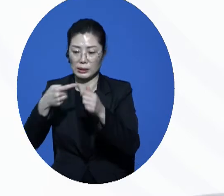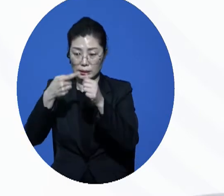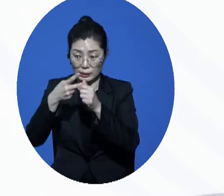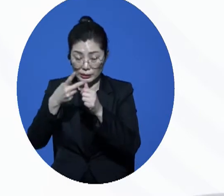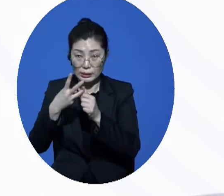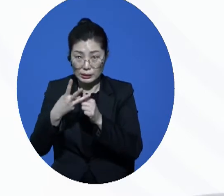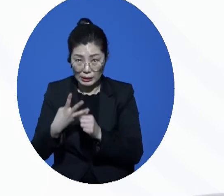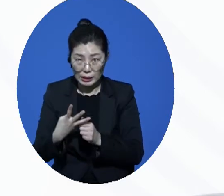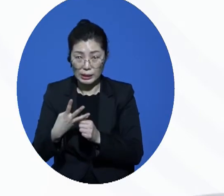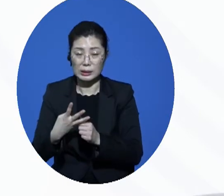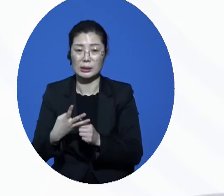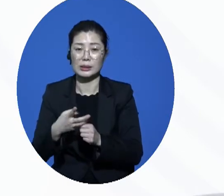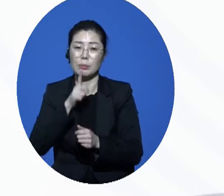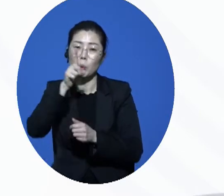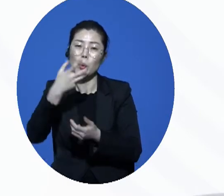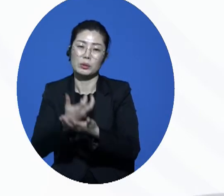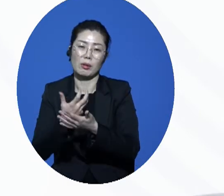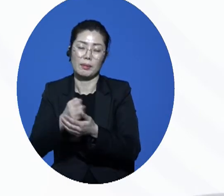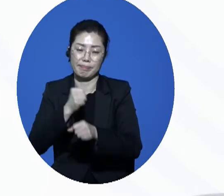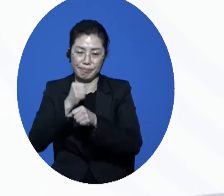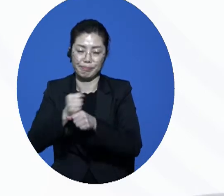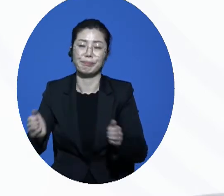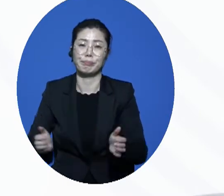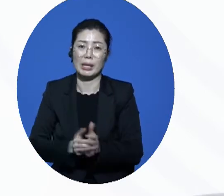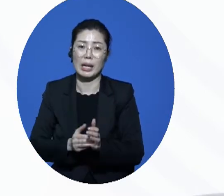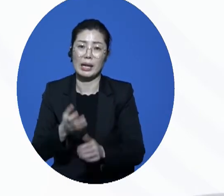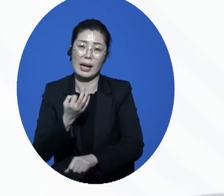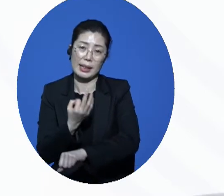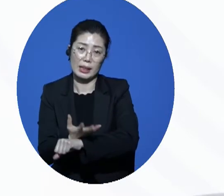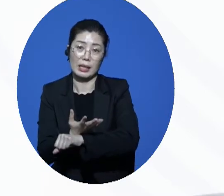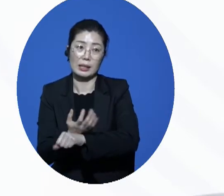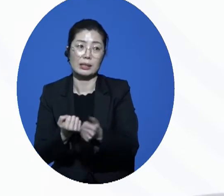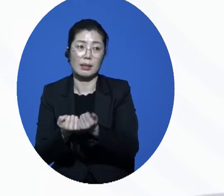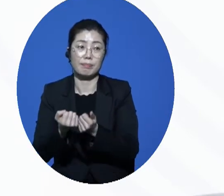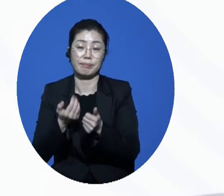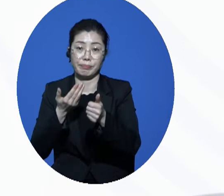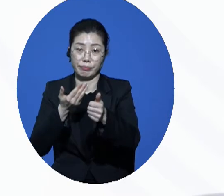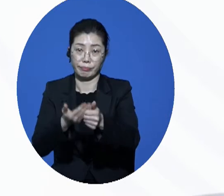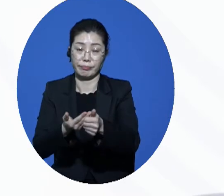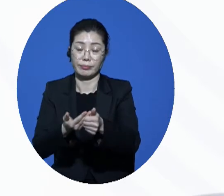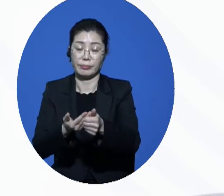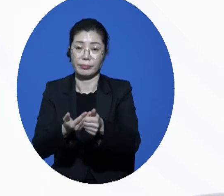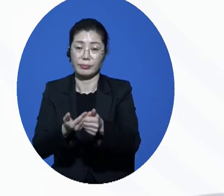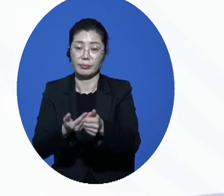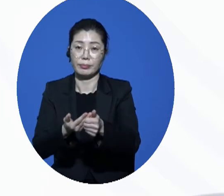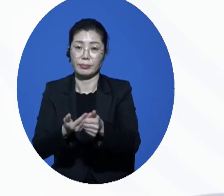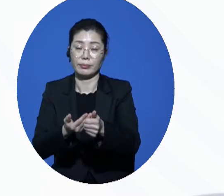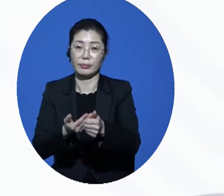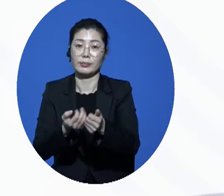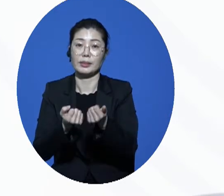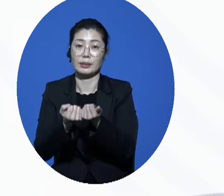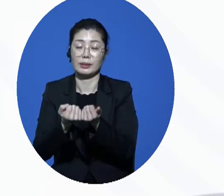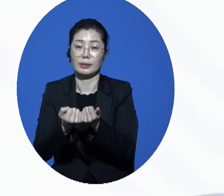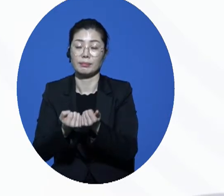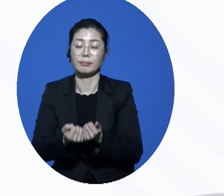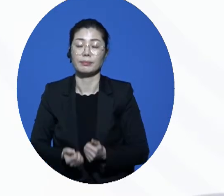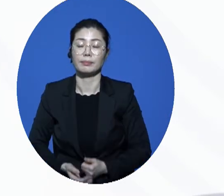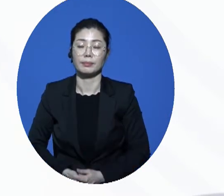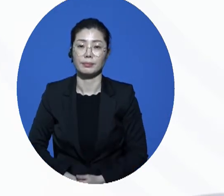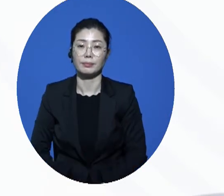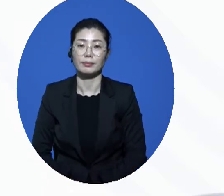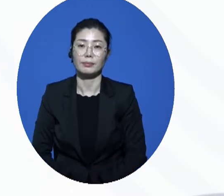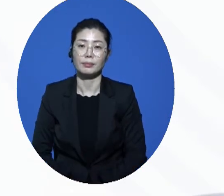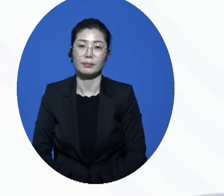나누어서 보고서가 작성이 되었습니다. 자, 그러면 간략하게나마 각각 4가지 주제별로 몇 가지 사례를 말씀을